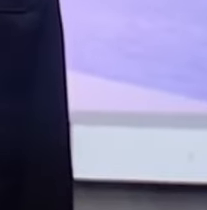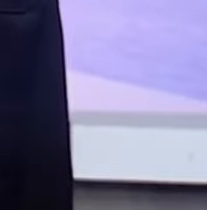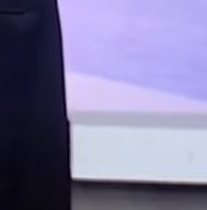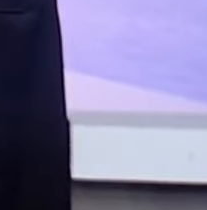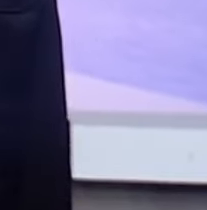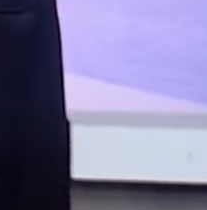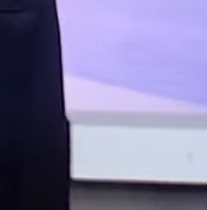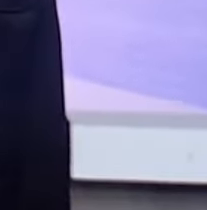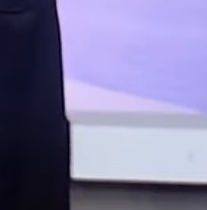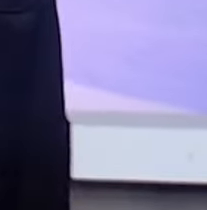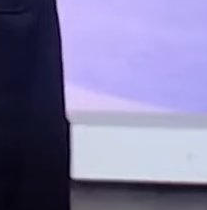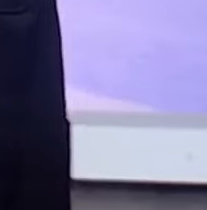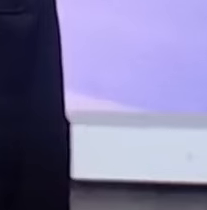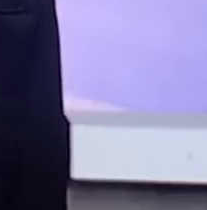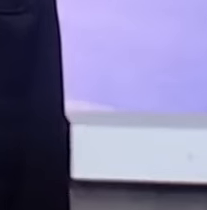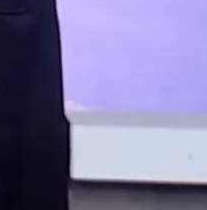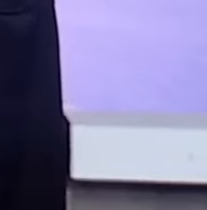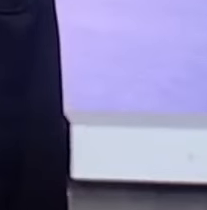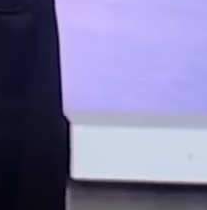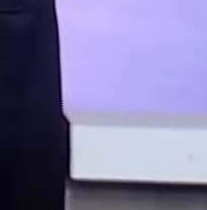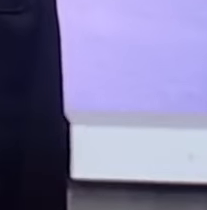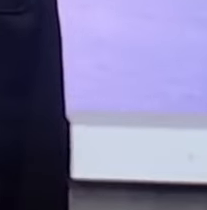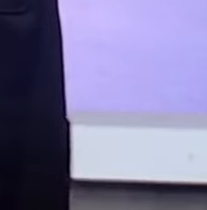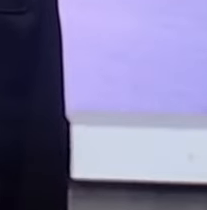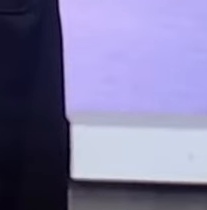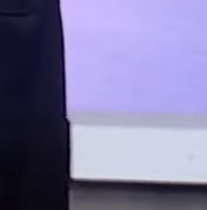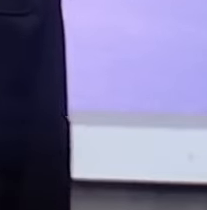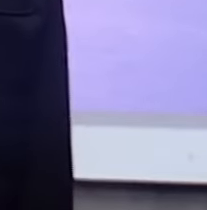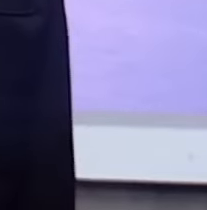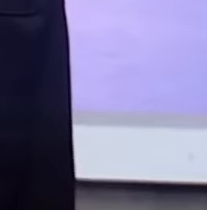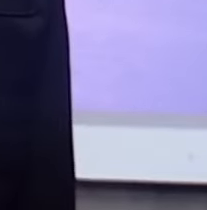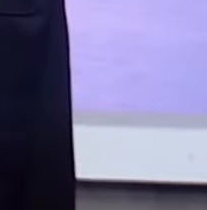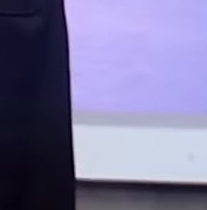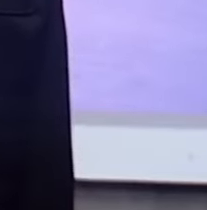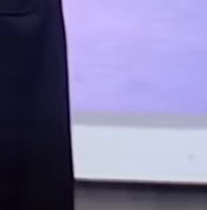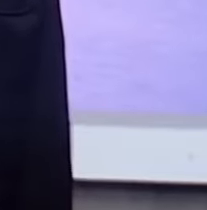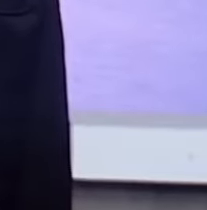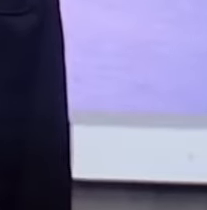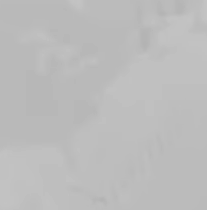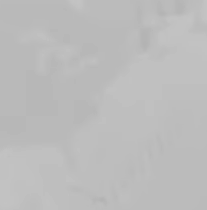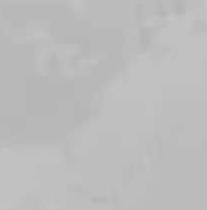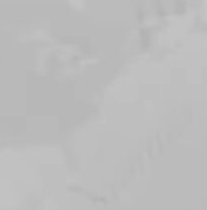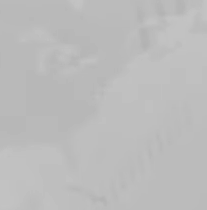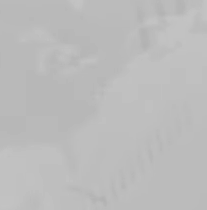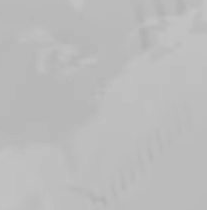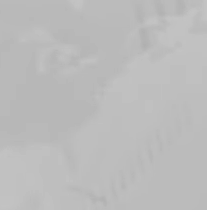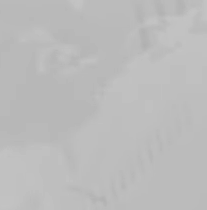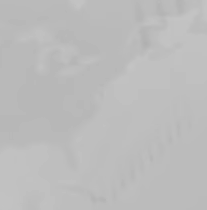samahan niyo kami sa GMA Pinoy TV at sa www.gmanews.tv.